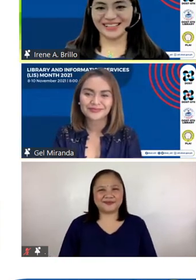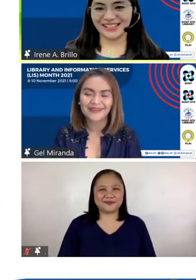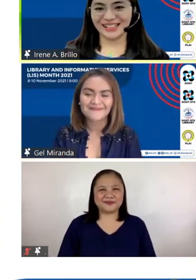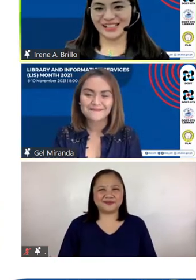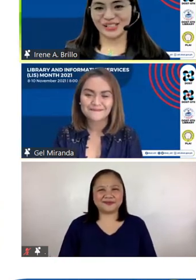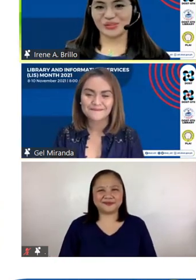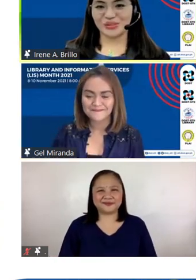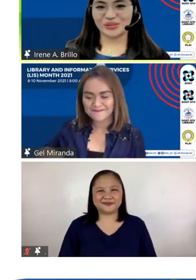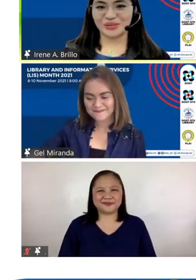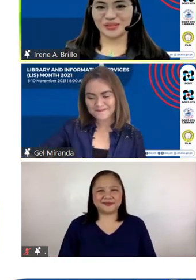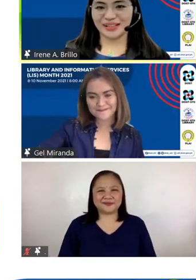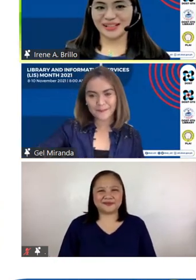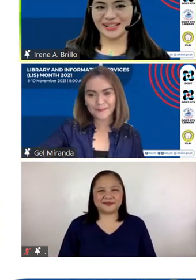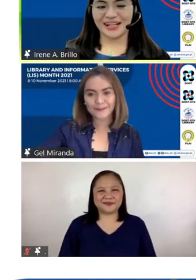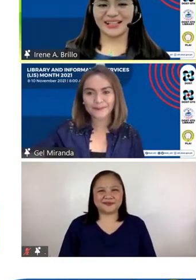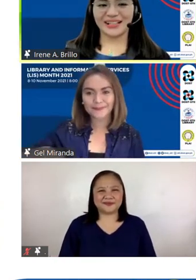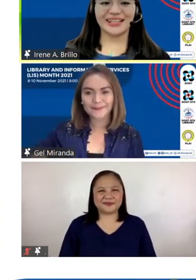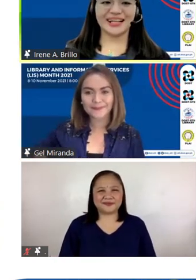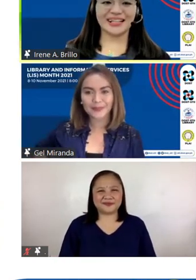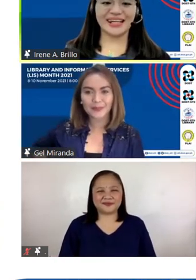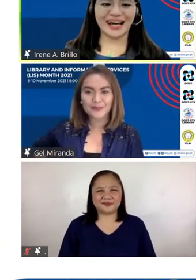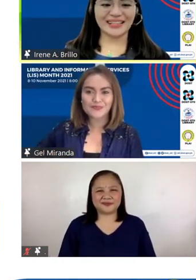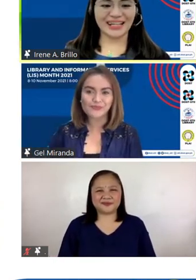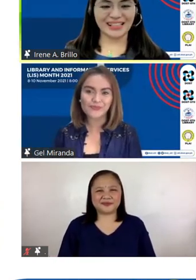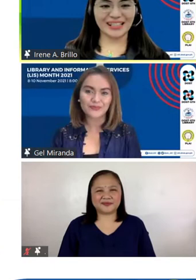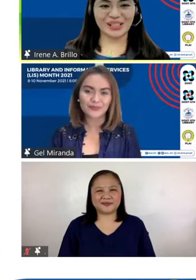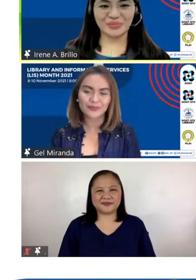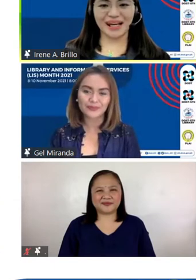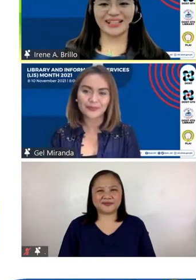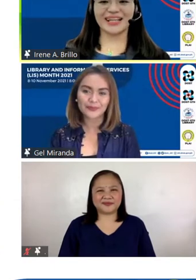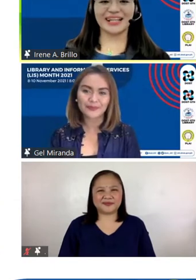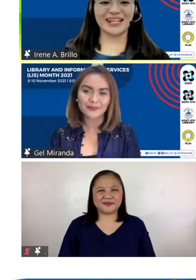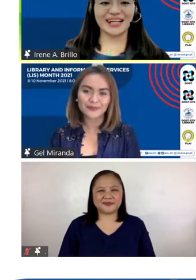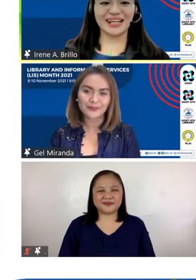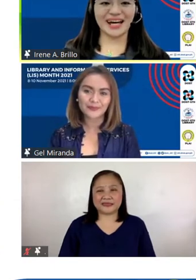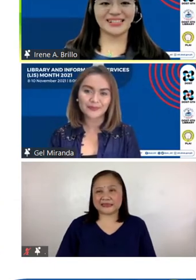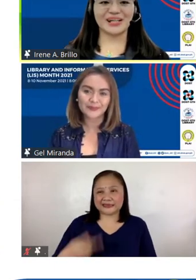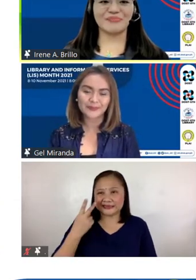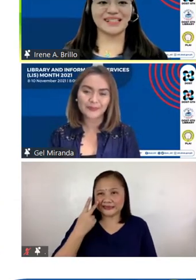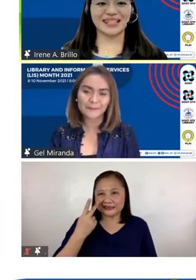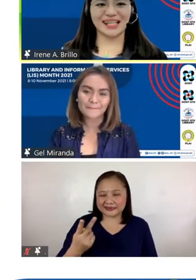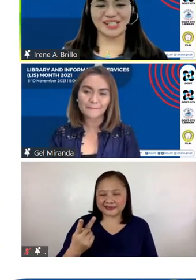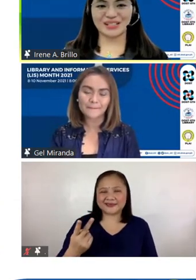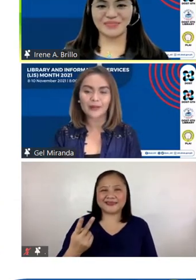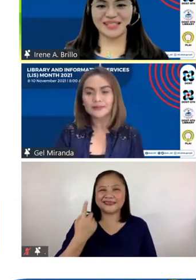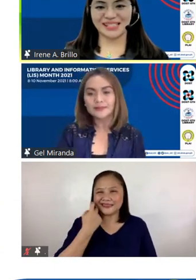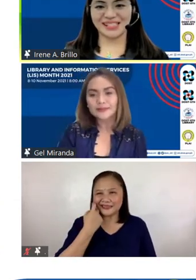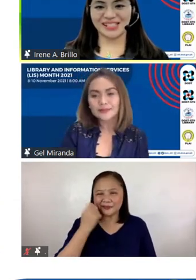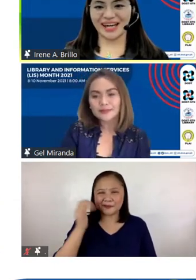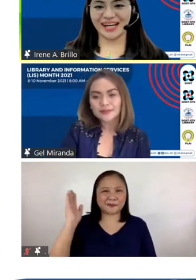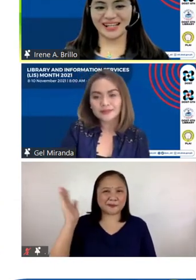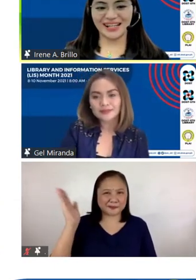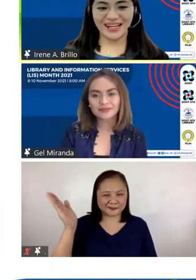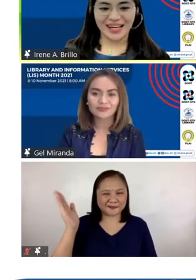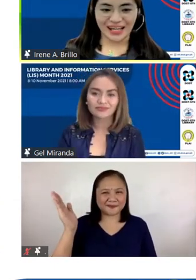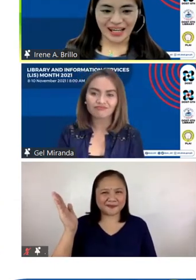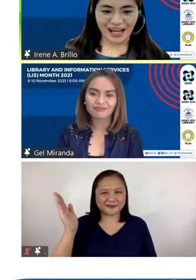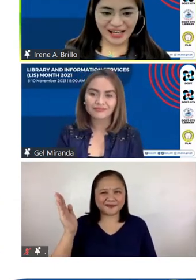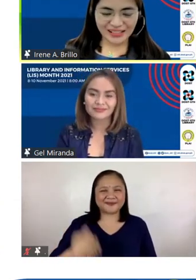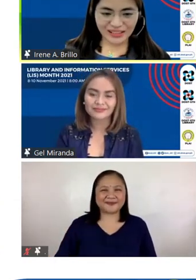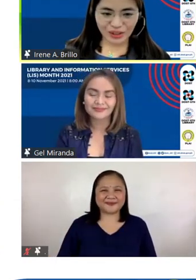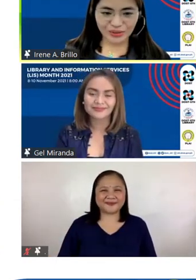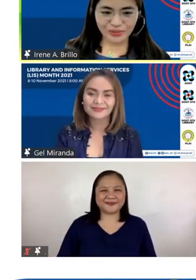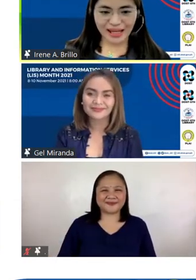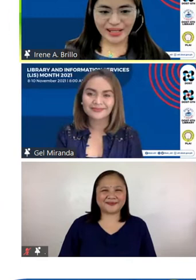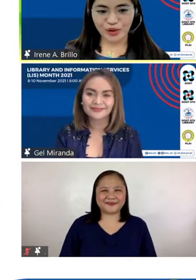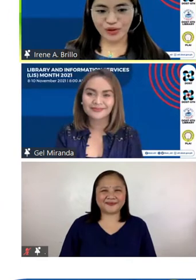Ayan. So, narinig at nakita din po natin kanina sa presentation ni Ms. Jel. Ayan.